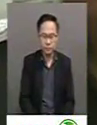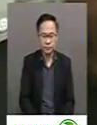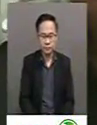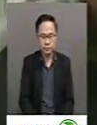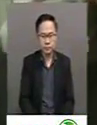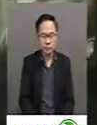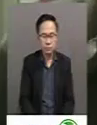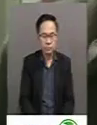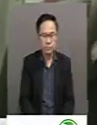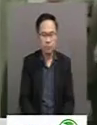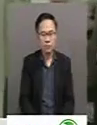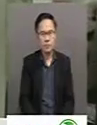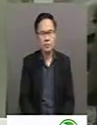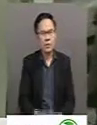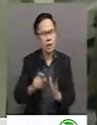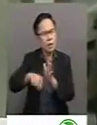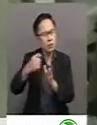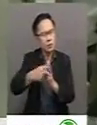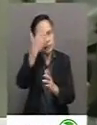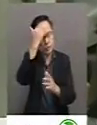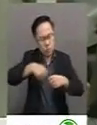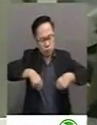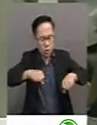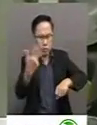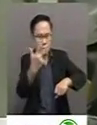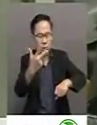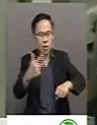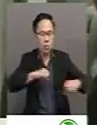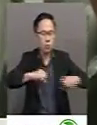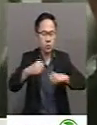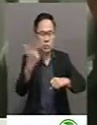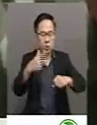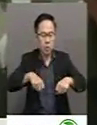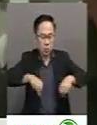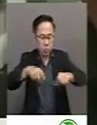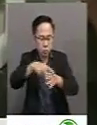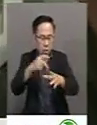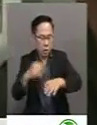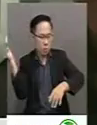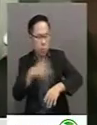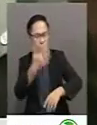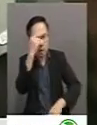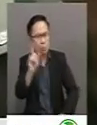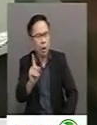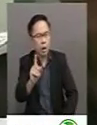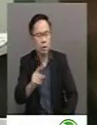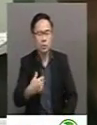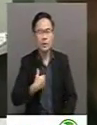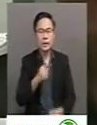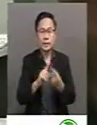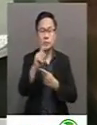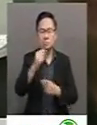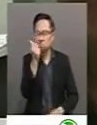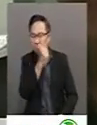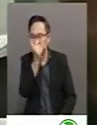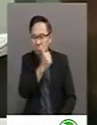มูลเหตุจูงใจทำไมต้องมาก่อเหตุที่หน้า คือมันมีความเป็นไปได้หลายอย่างอาจจะคึกขน